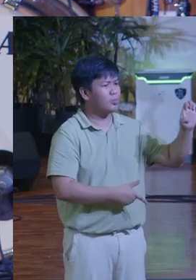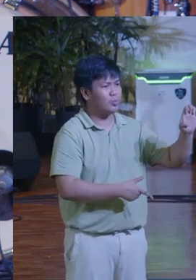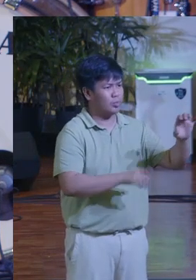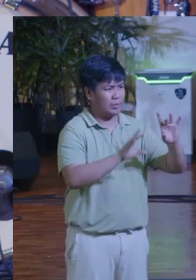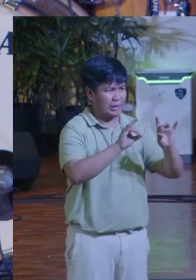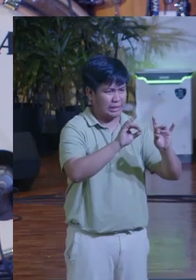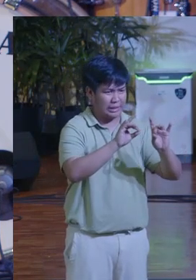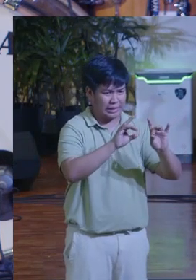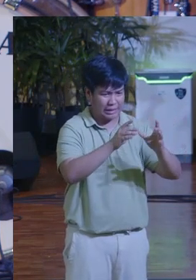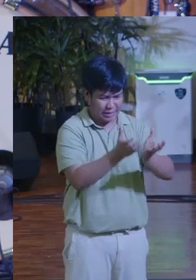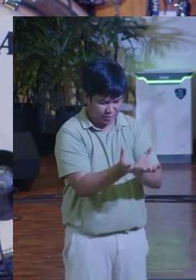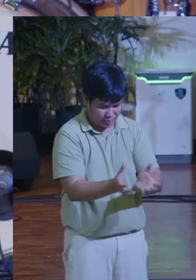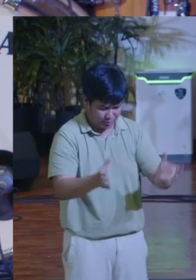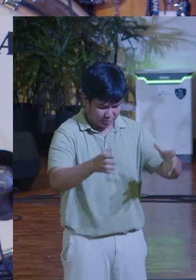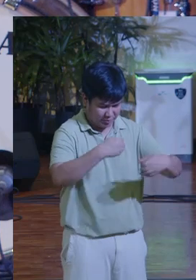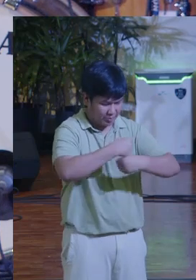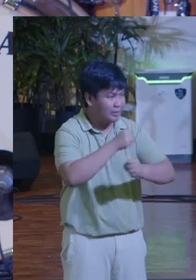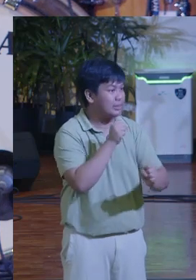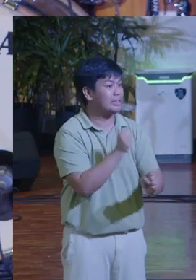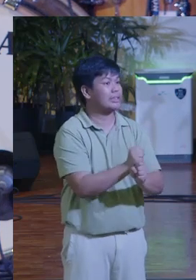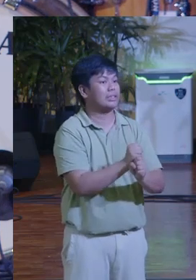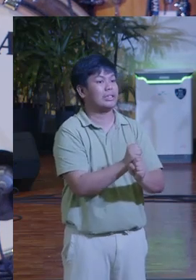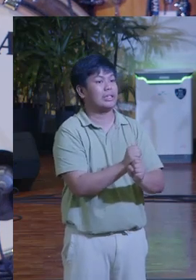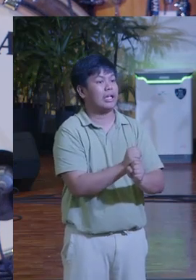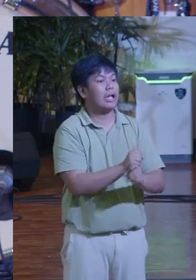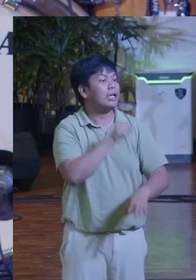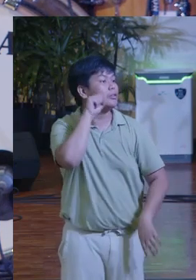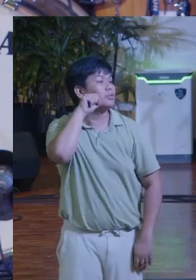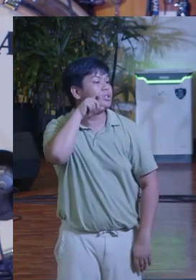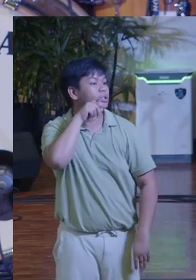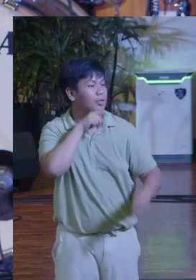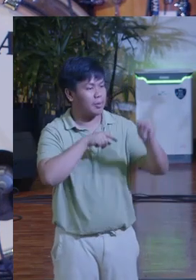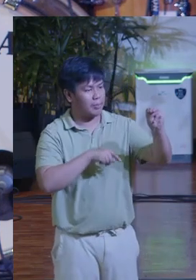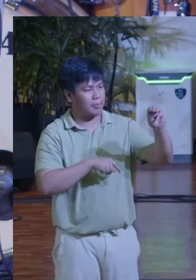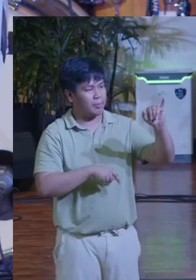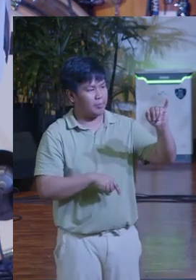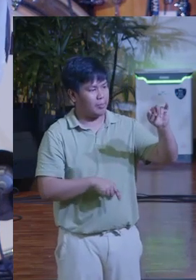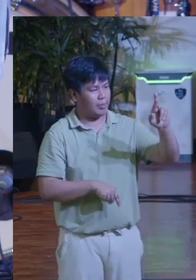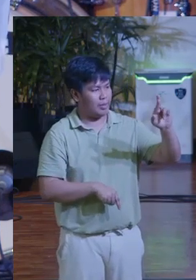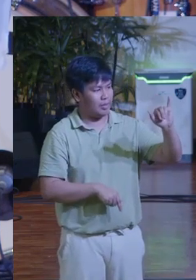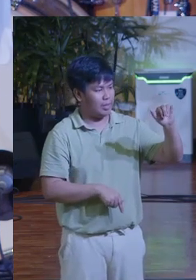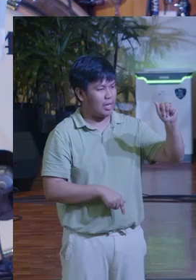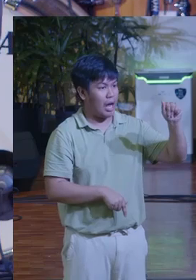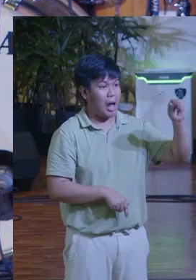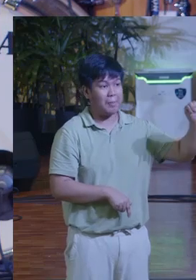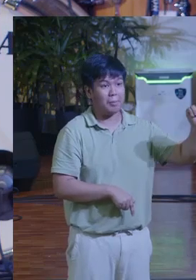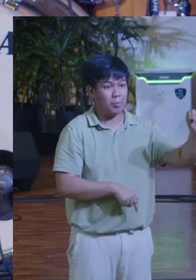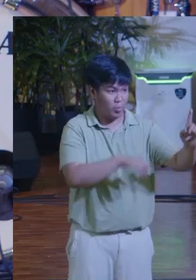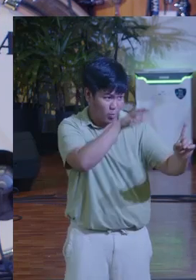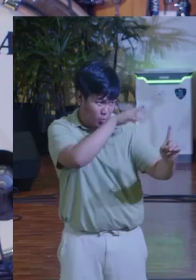reeds by the river bank. And his sister stood at a distance to know what would be done to him.